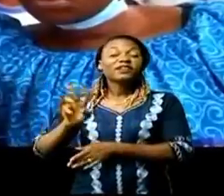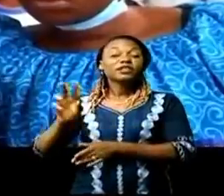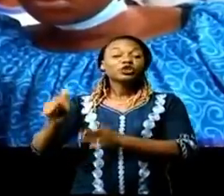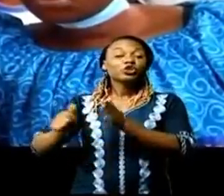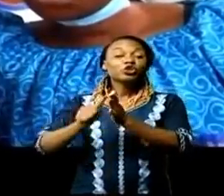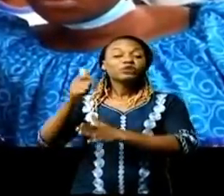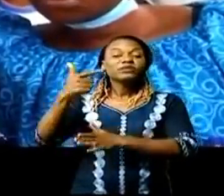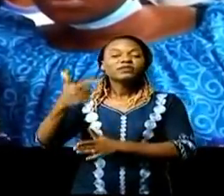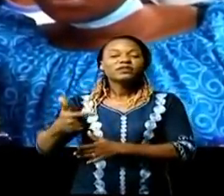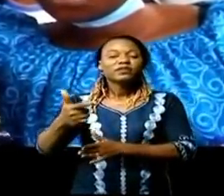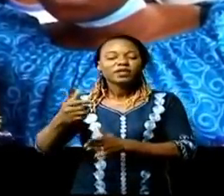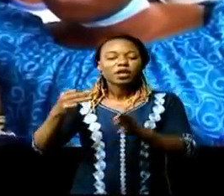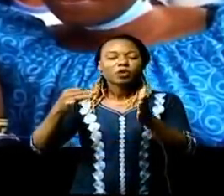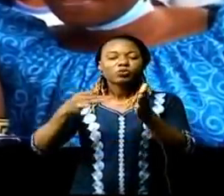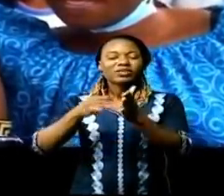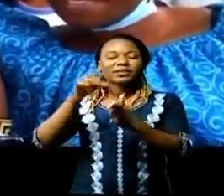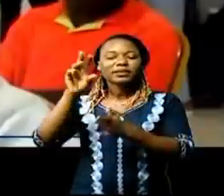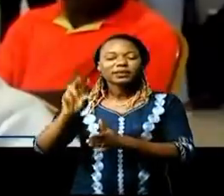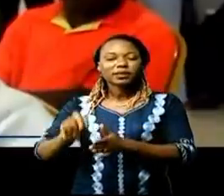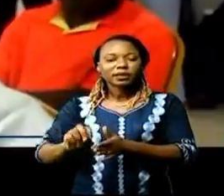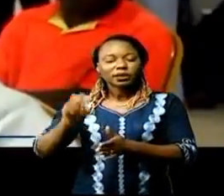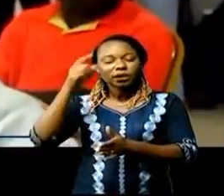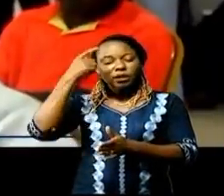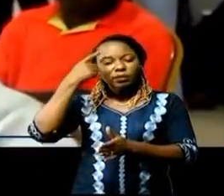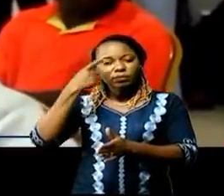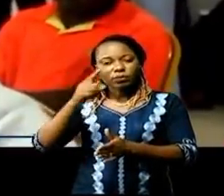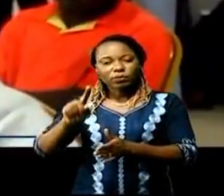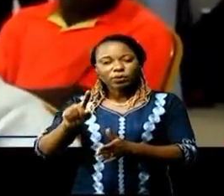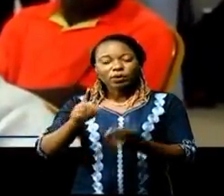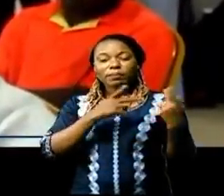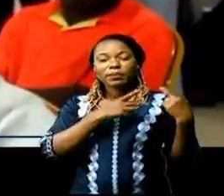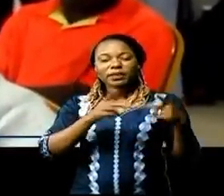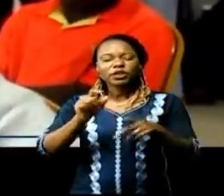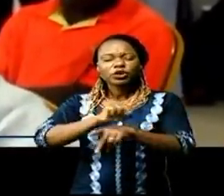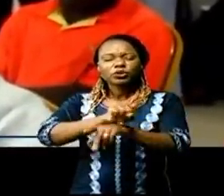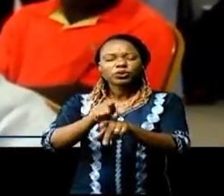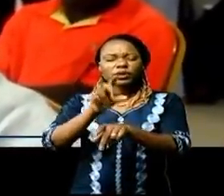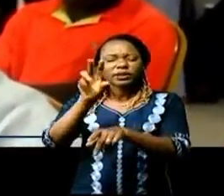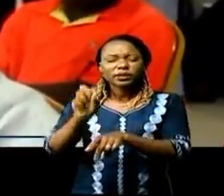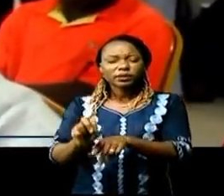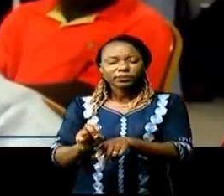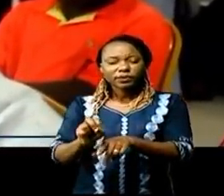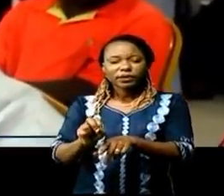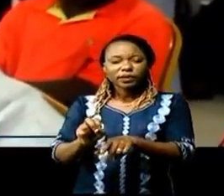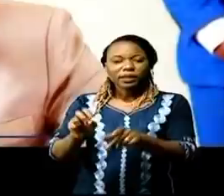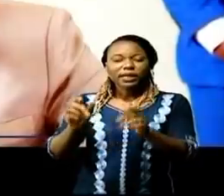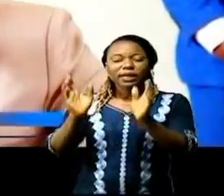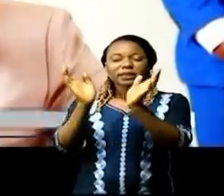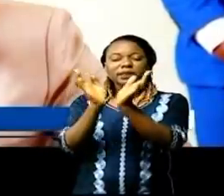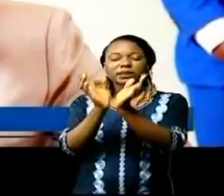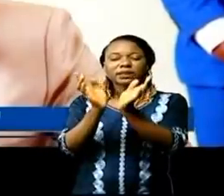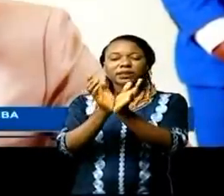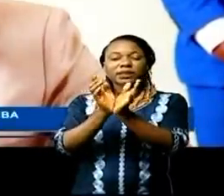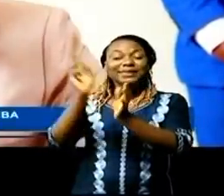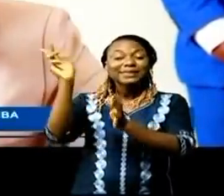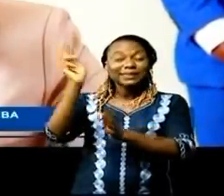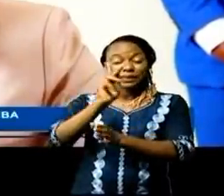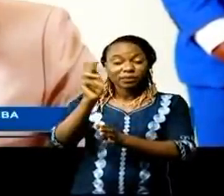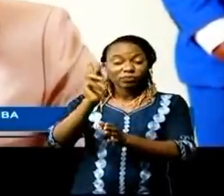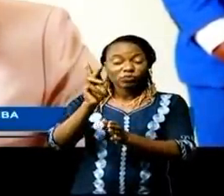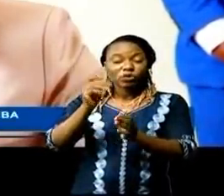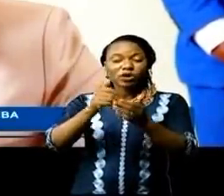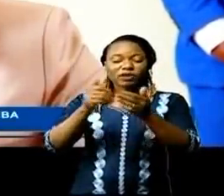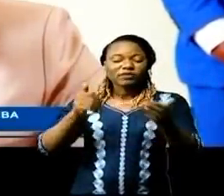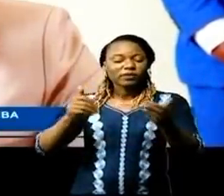février 2022 à 8h30 pour le recueillement pendant 1h30 au stade Vélodrome de Kintambo, avant